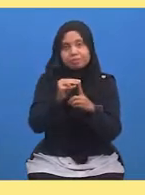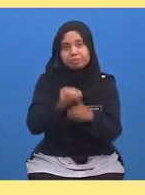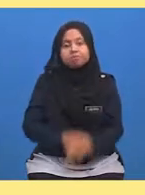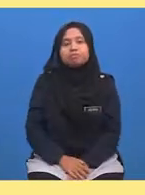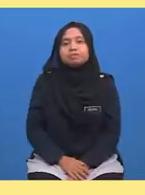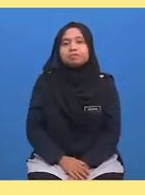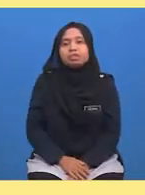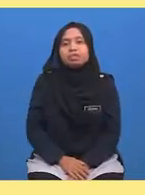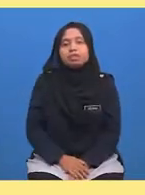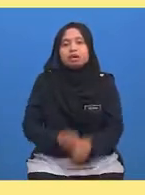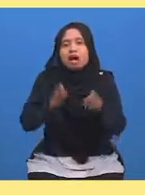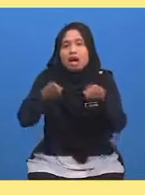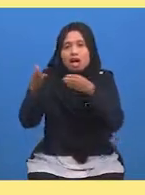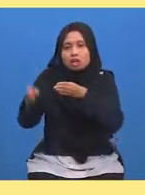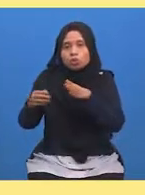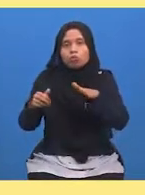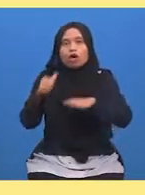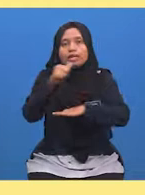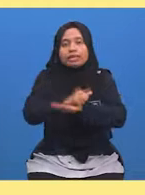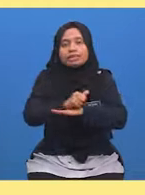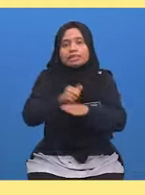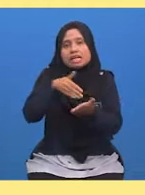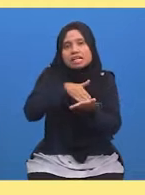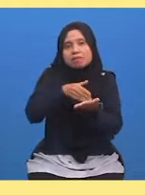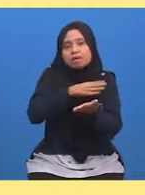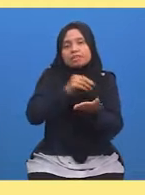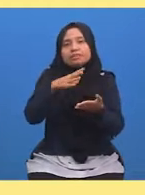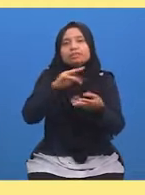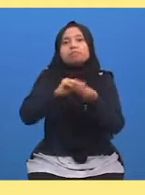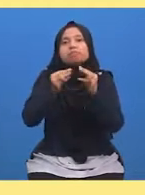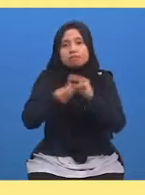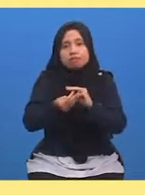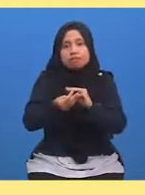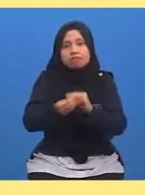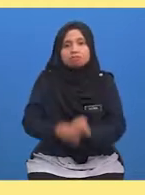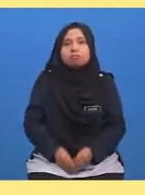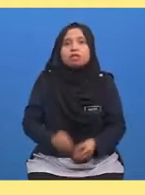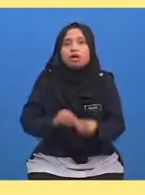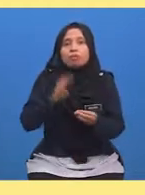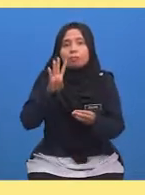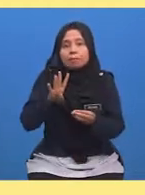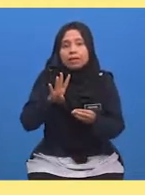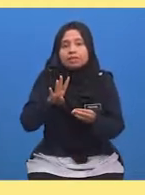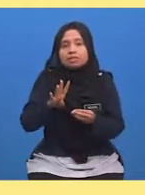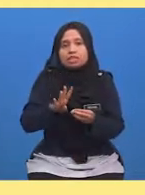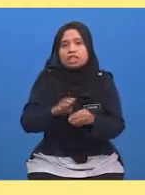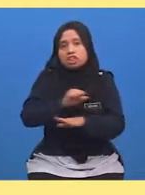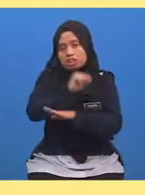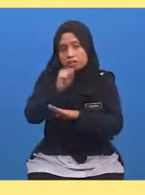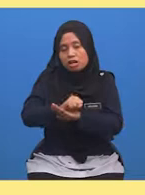strategi mengatasi kelemahan dan masalah. Yang keempat, latar belakang